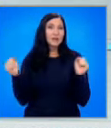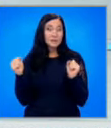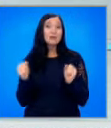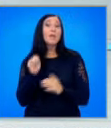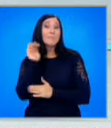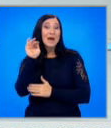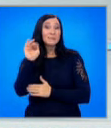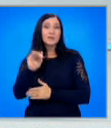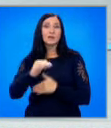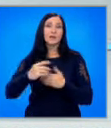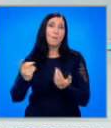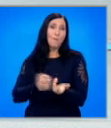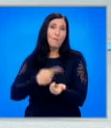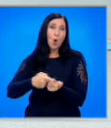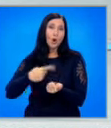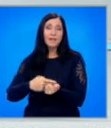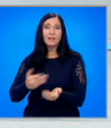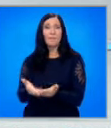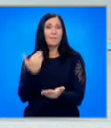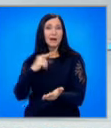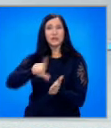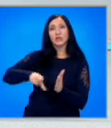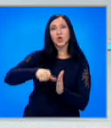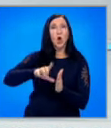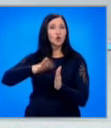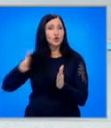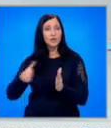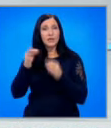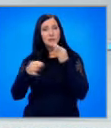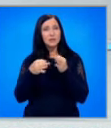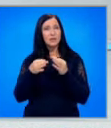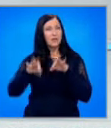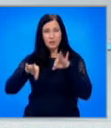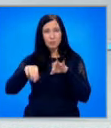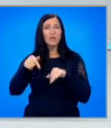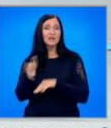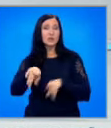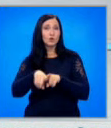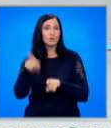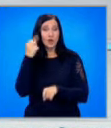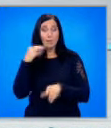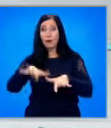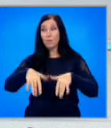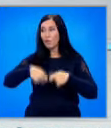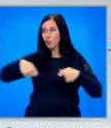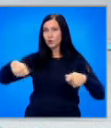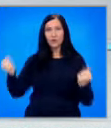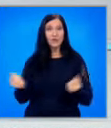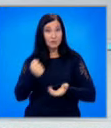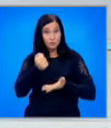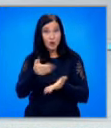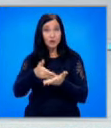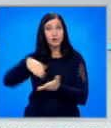перспективата за поредните предсрочни избори. И това след като вчера парламентът удължи действието на бюджета, защото